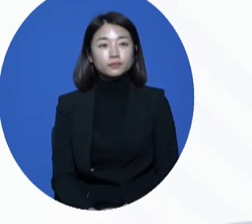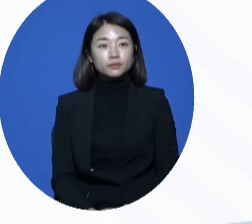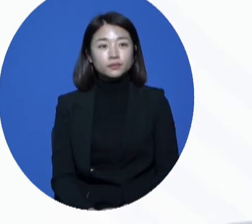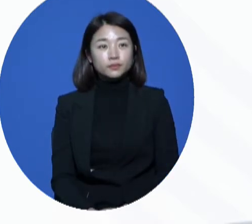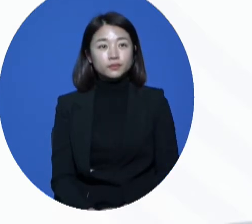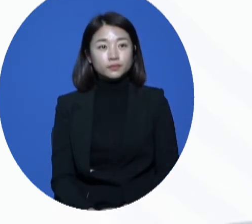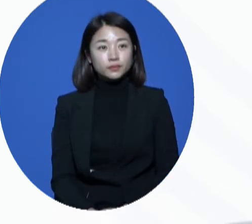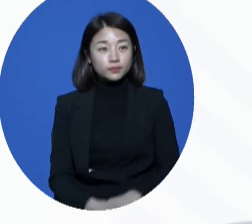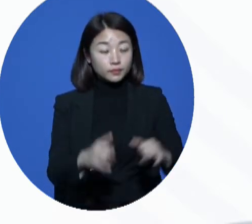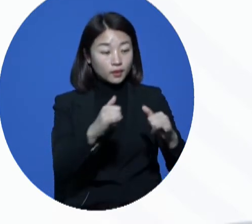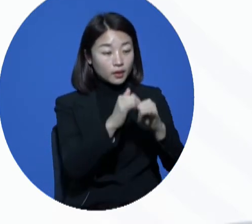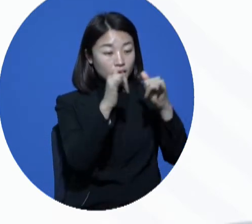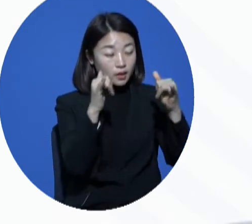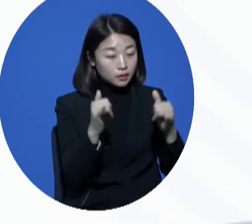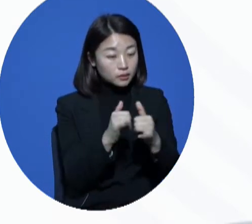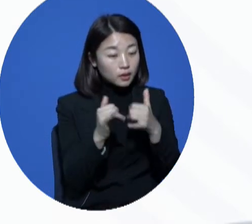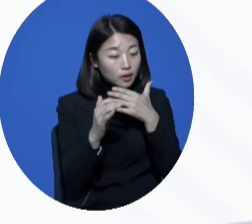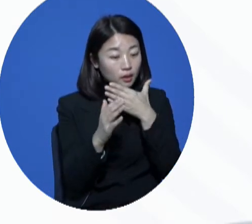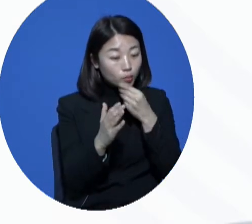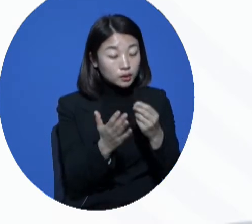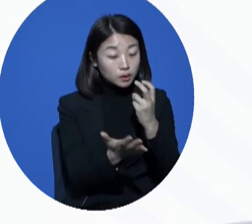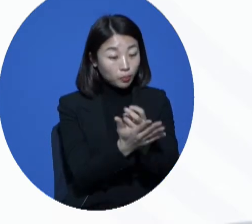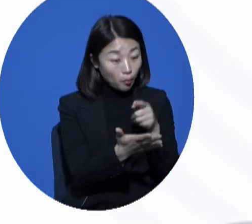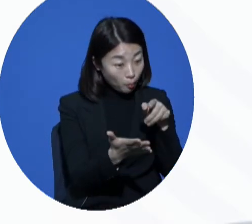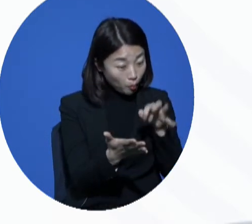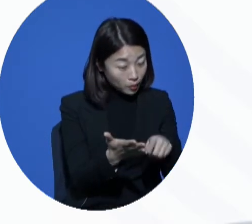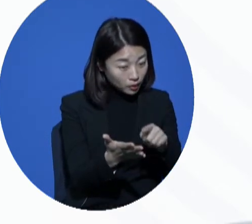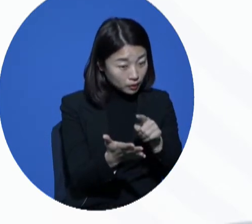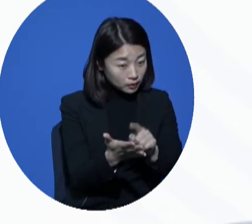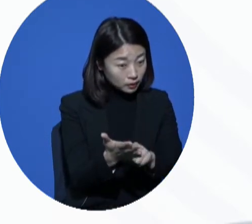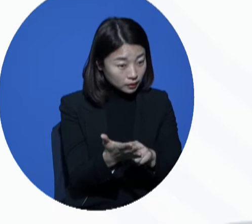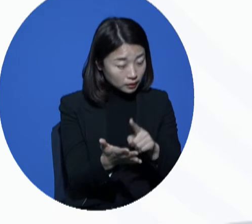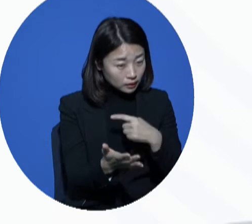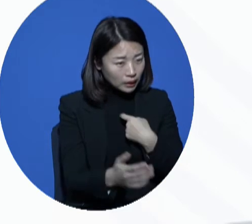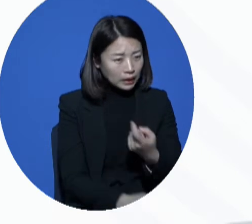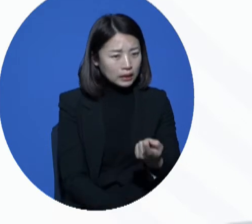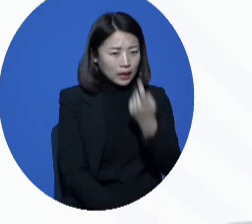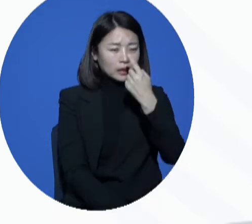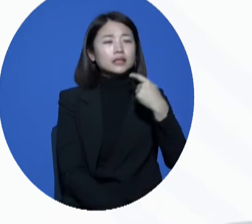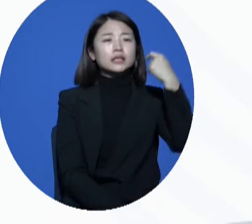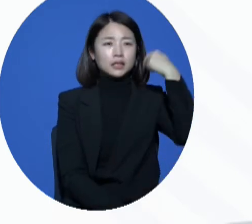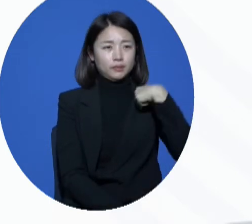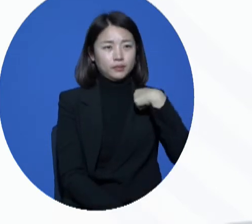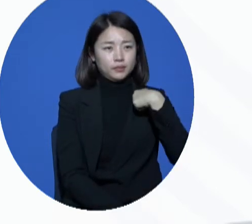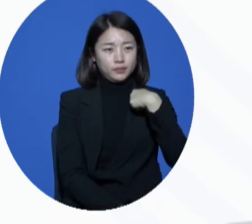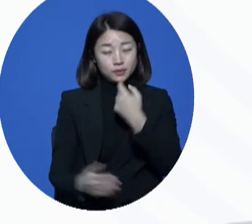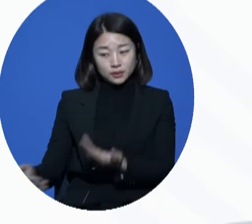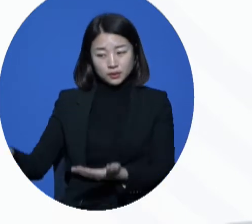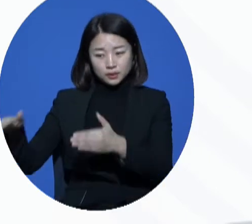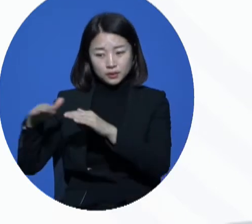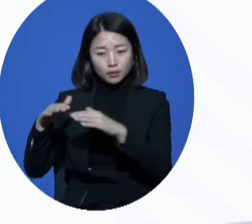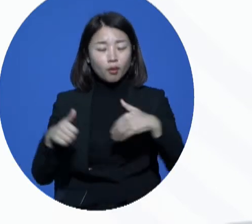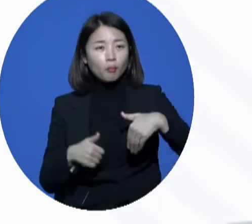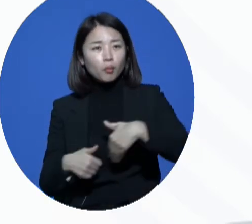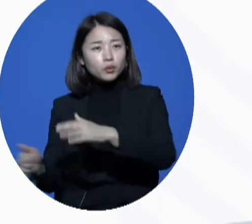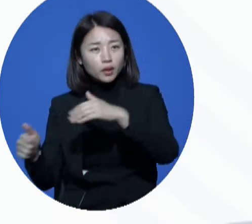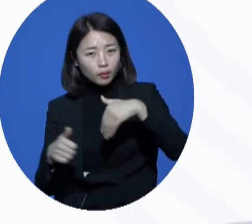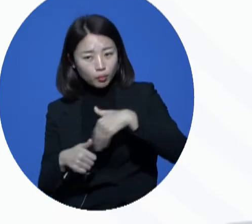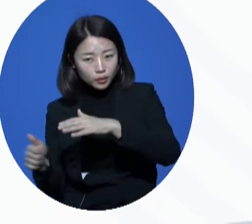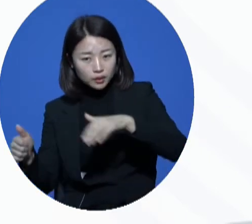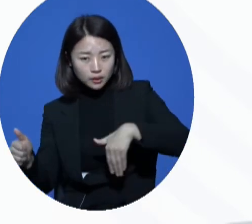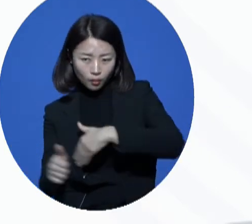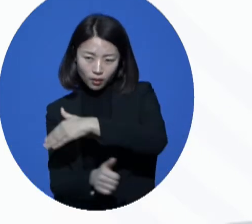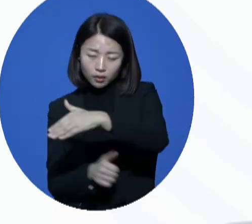지속적으로 사회복지 제도에서 낙인을 경험하게 함으로써 자긍심을 갖기 어렵게 만들고요. 시설화된 삶에 계속 머무를 수밖에 없는